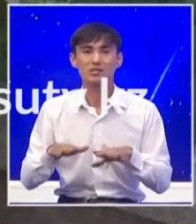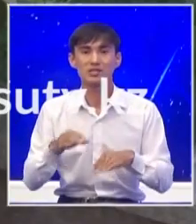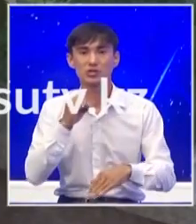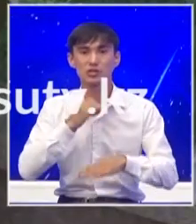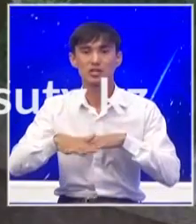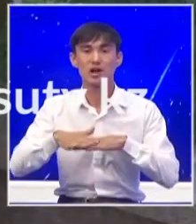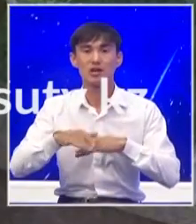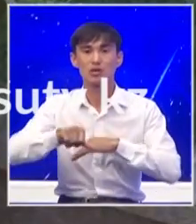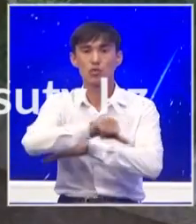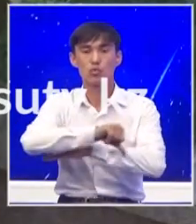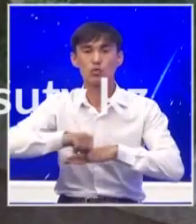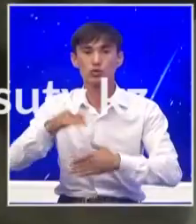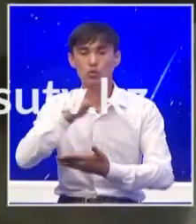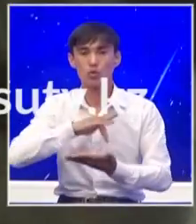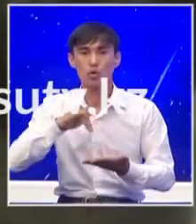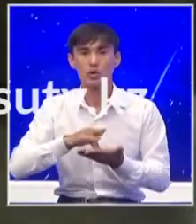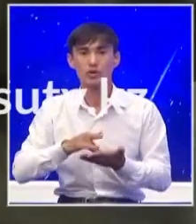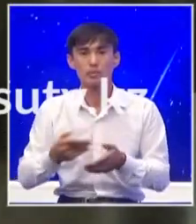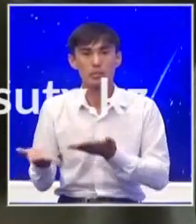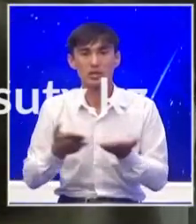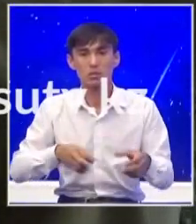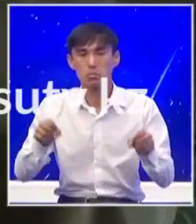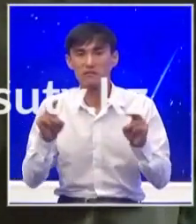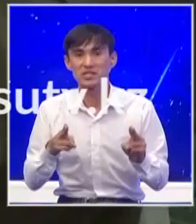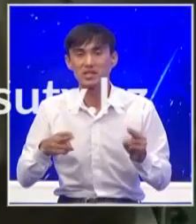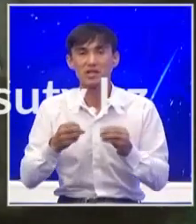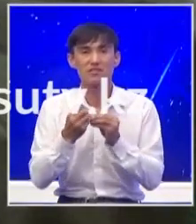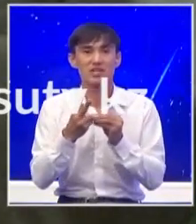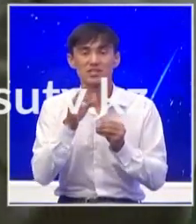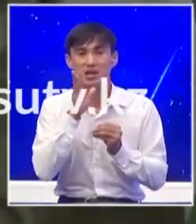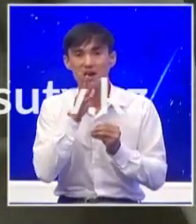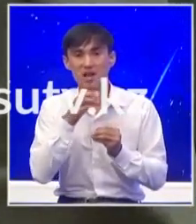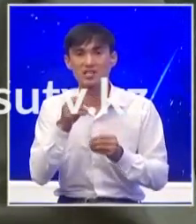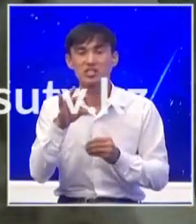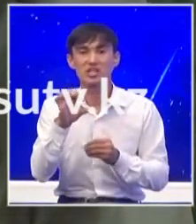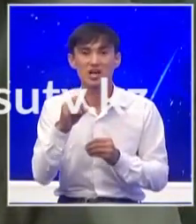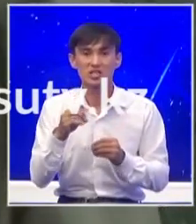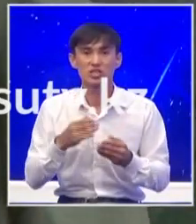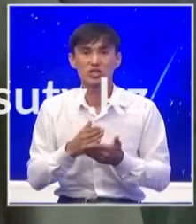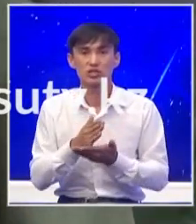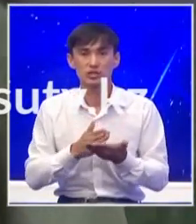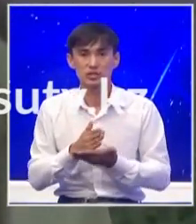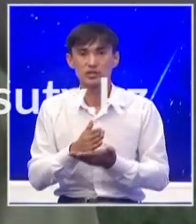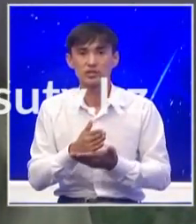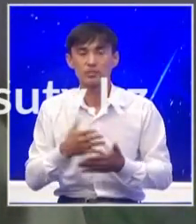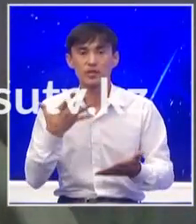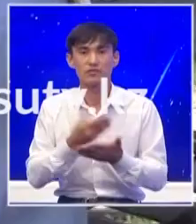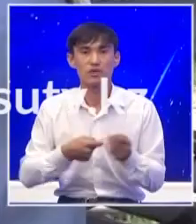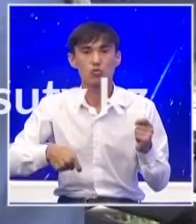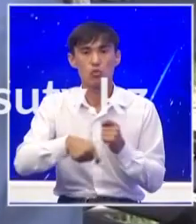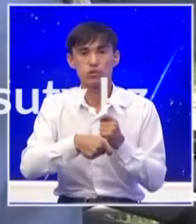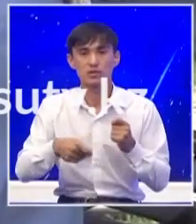города, где приглашенная профессиональная кобазистка с 12-летним стажем своей игрой на струнном инструменте продемонстрировала